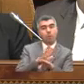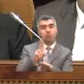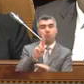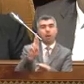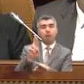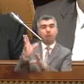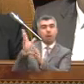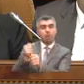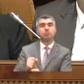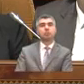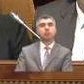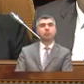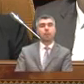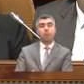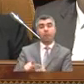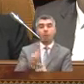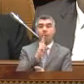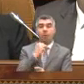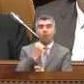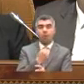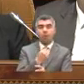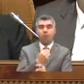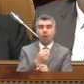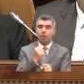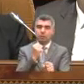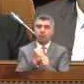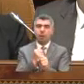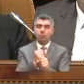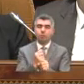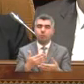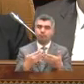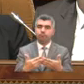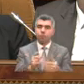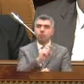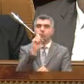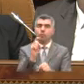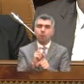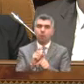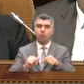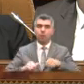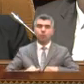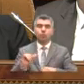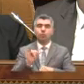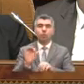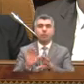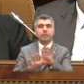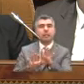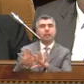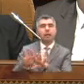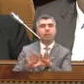الجلالة وجعلت منه الحكومة إحدى الأولويات، نتساءل السيد الوزير عن التدابير